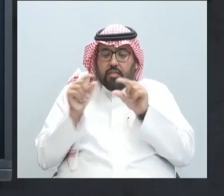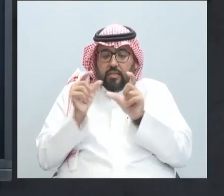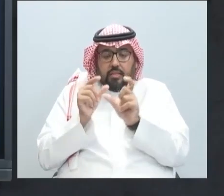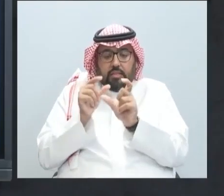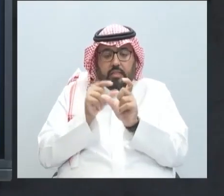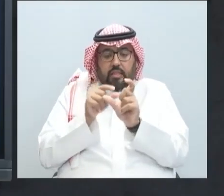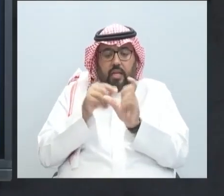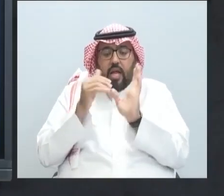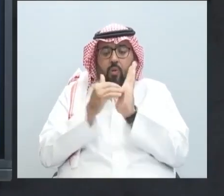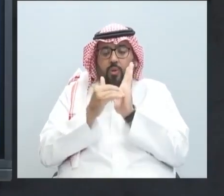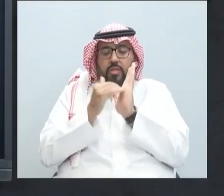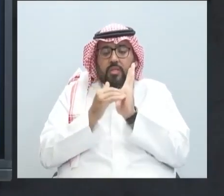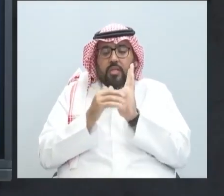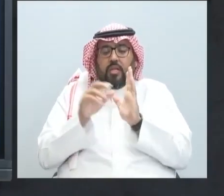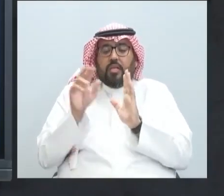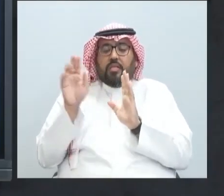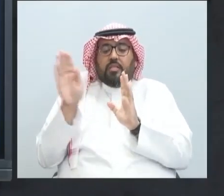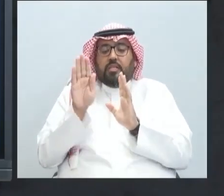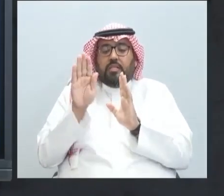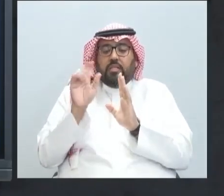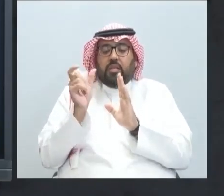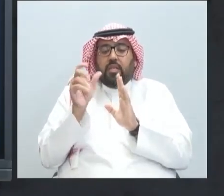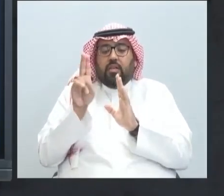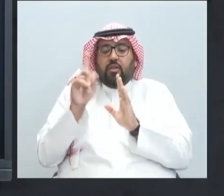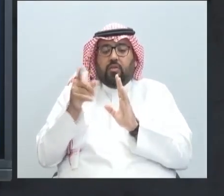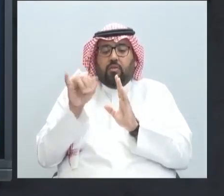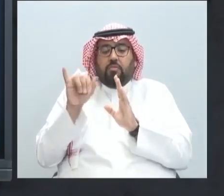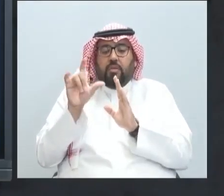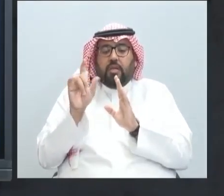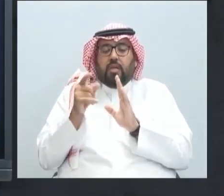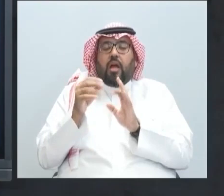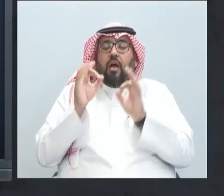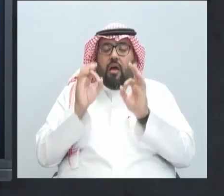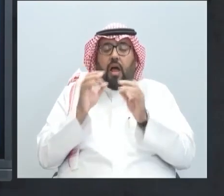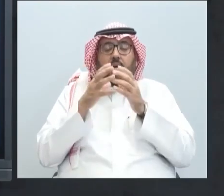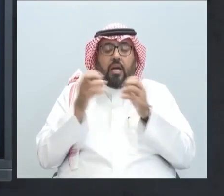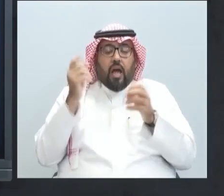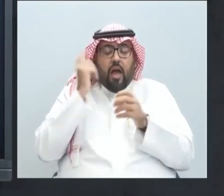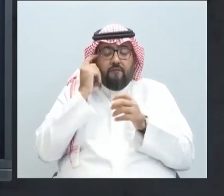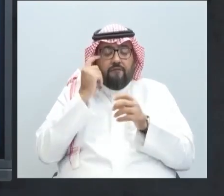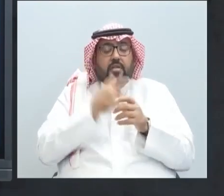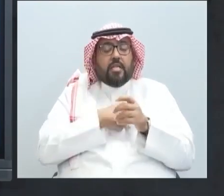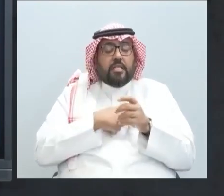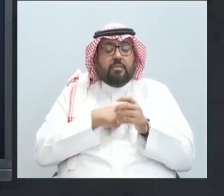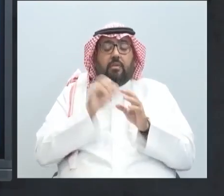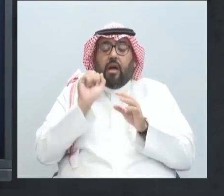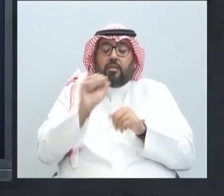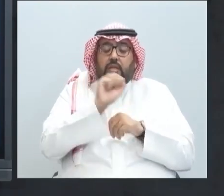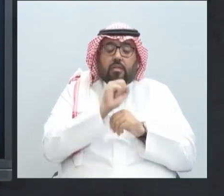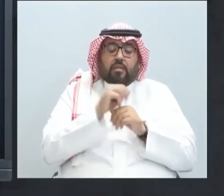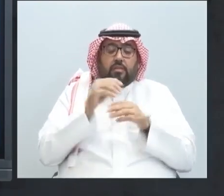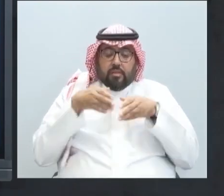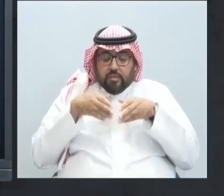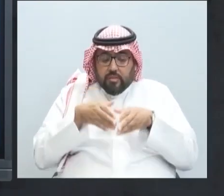هذه المنطقه نسميها السنترومير فلابد ان نعرف ما يعني او مسمى كل جزء من هذه الاجزاء لانه خلال